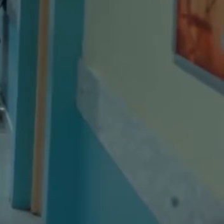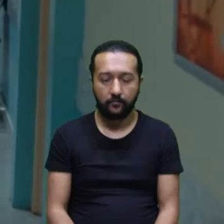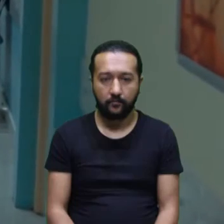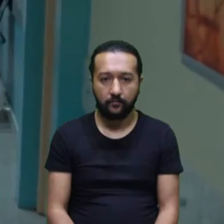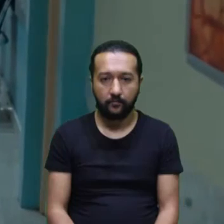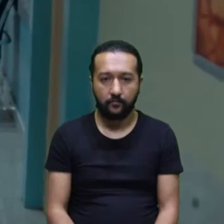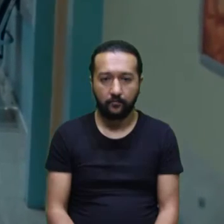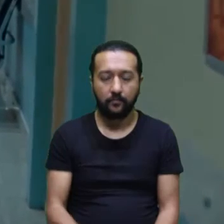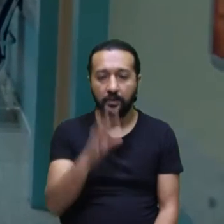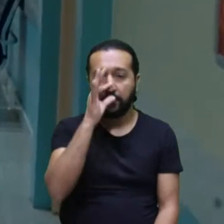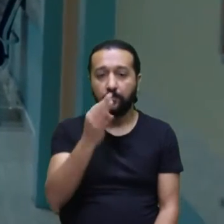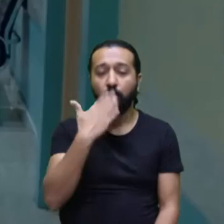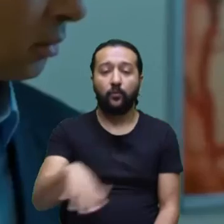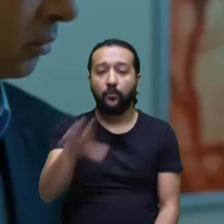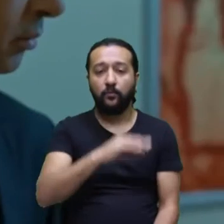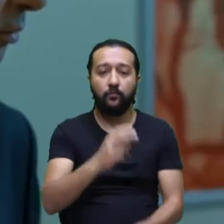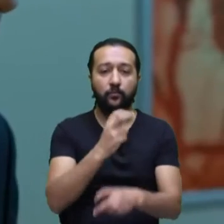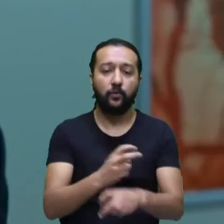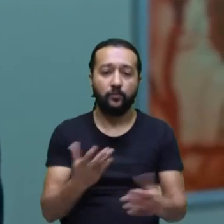sıkıntıyla yanına geliyor. Kimse yok abi.